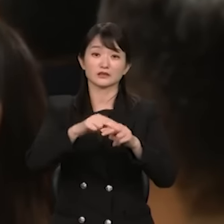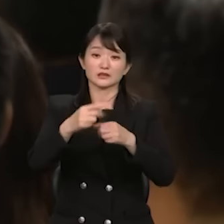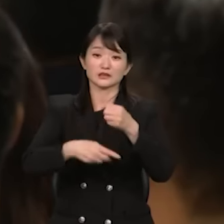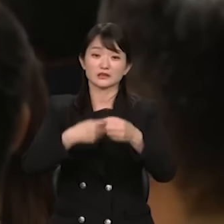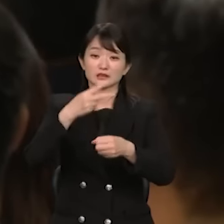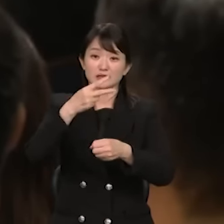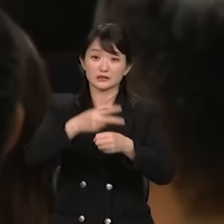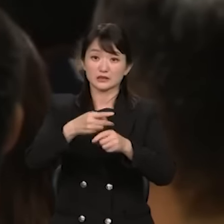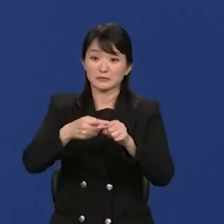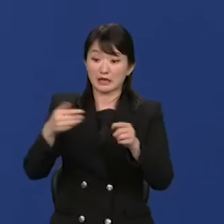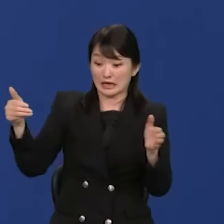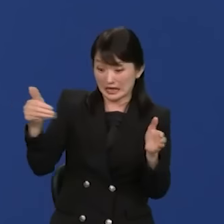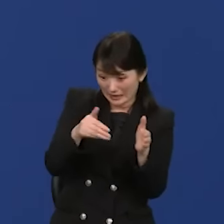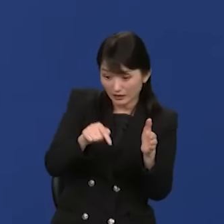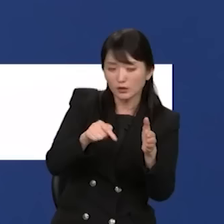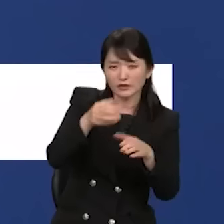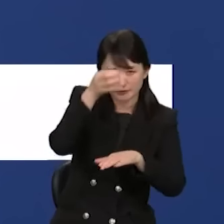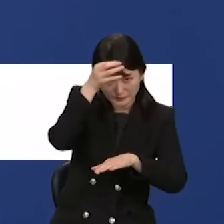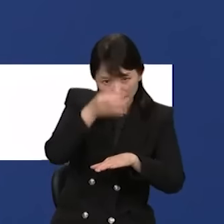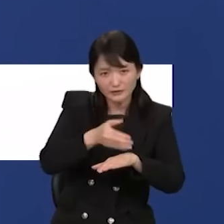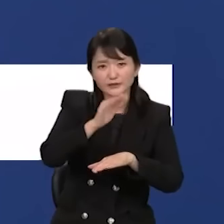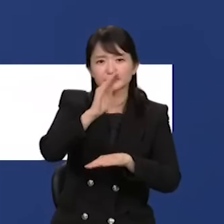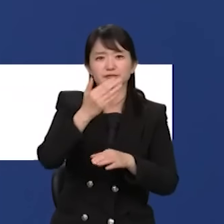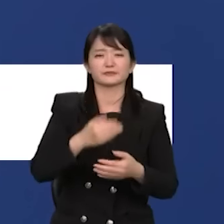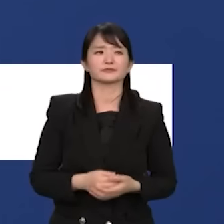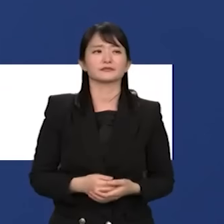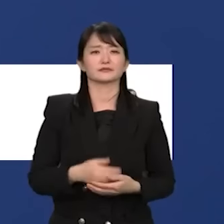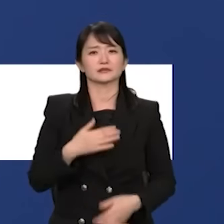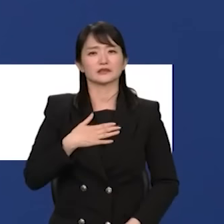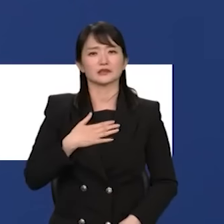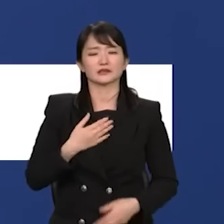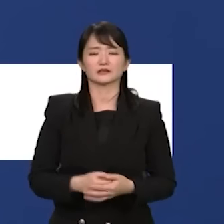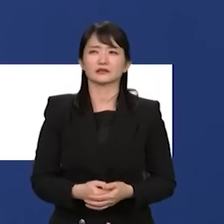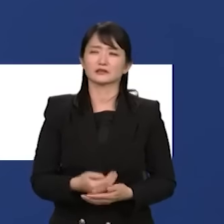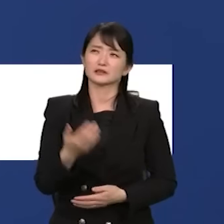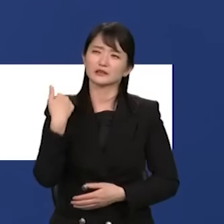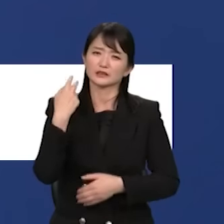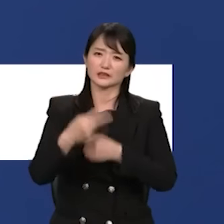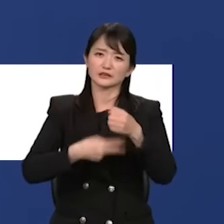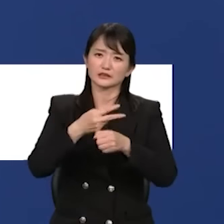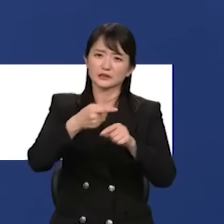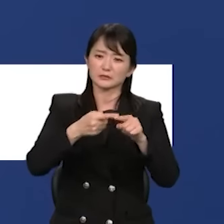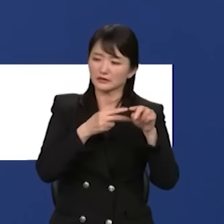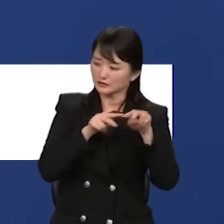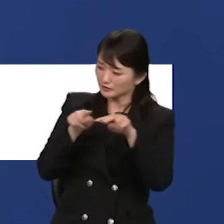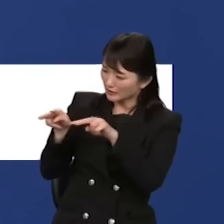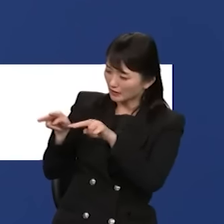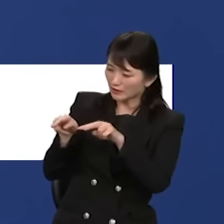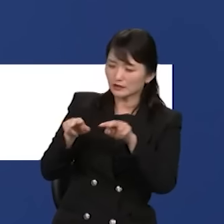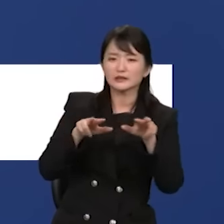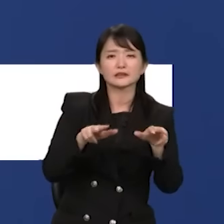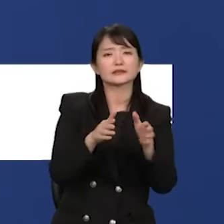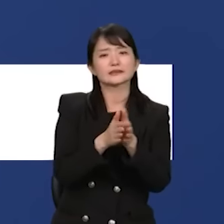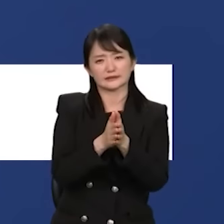됐다고 했습니다. 제가 임기 지난 2년 반을 돌아보고 앞으로 이제 시작을 하는 가운데